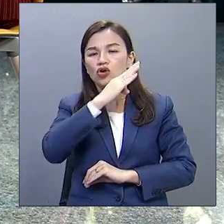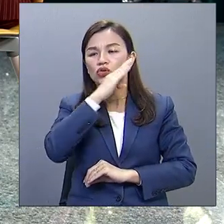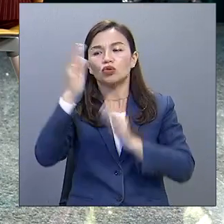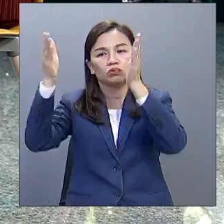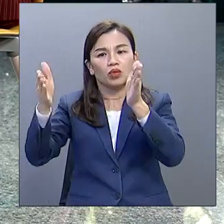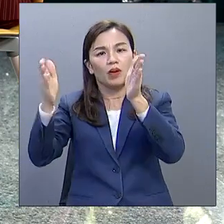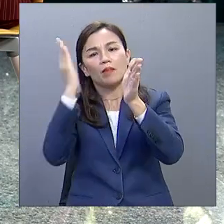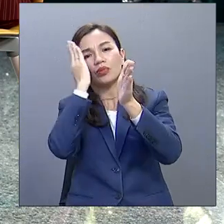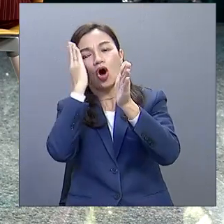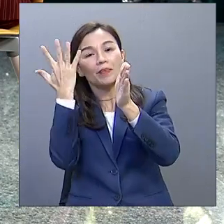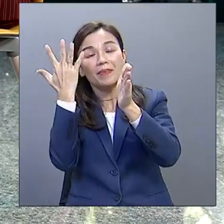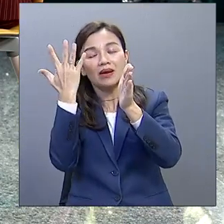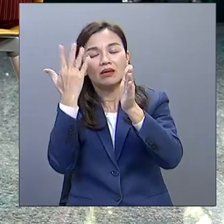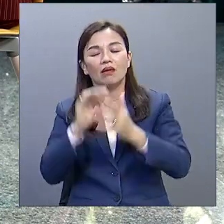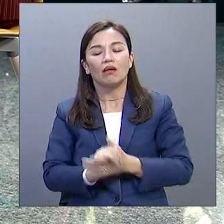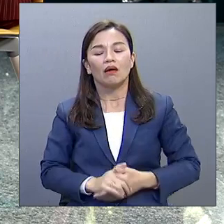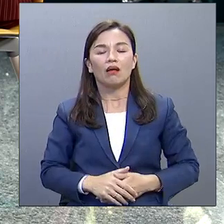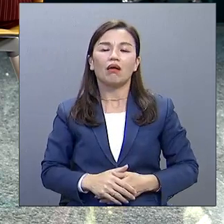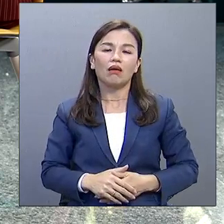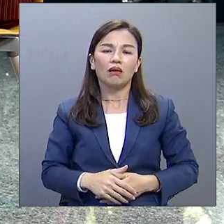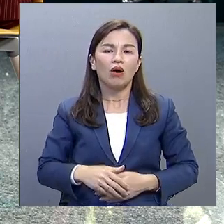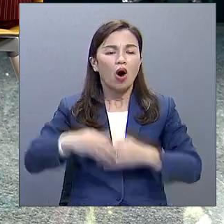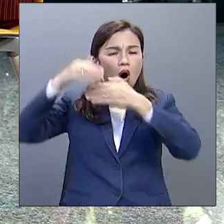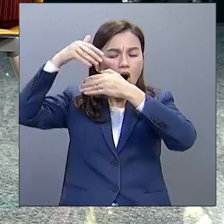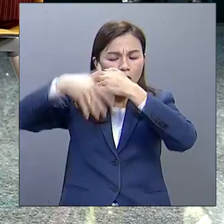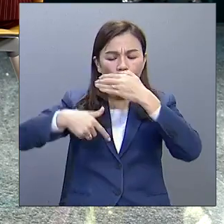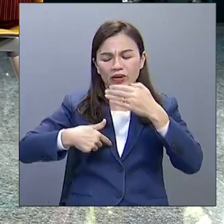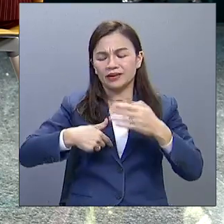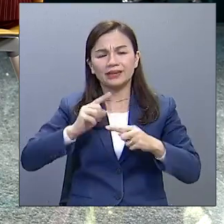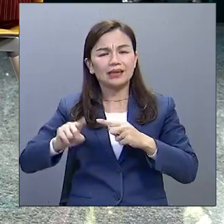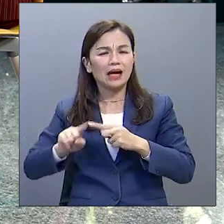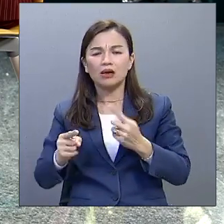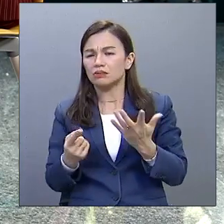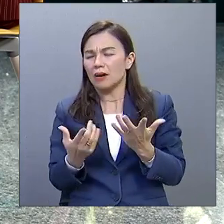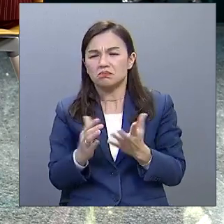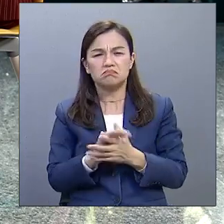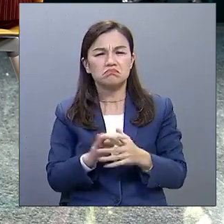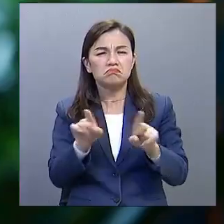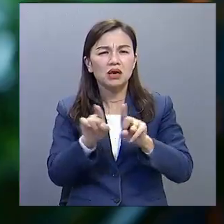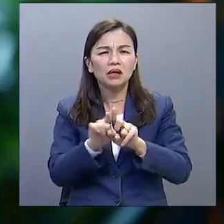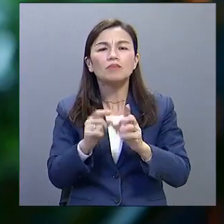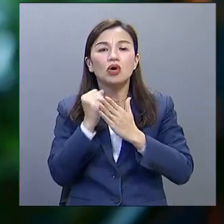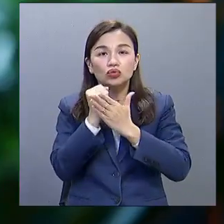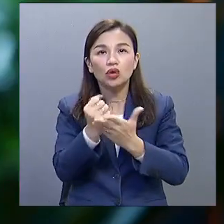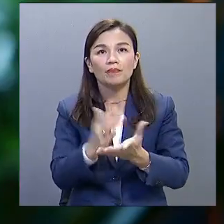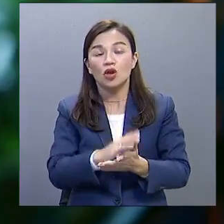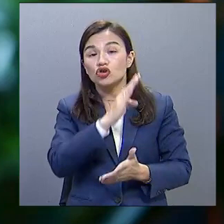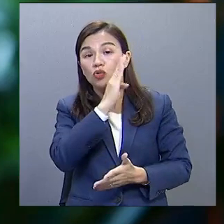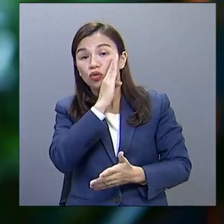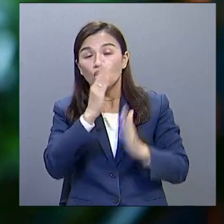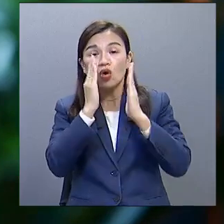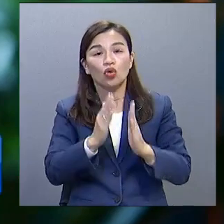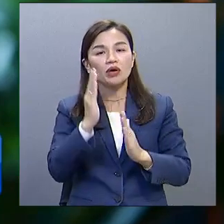วยซ่อมแซมร่างกายเนี่ยมันก็จะหลั่งน้อยสังเกตมั้ยคะว่าคนที่จะลดน้ําหนักถ้านอนดึกยังไงก็ลดไม่ได้เพราะว่าโกรทฮอร์โมนที่สร้างกล้